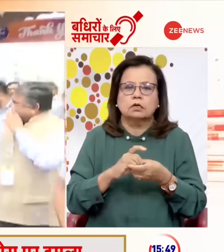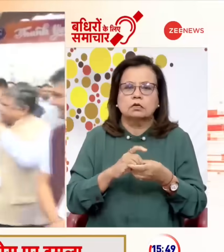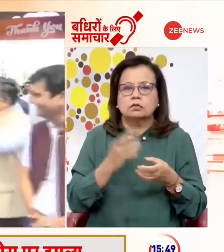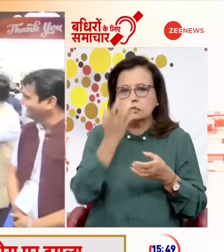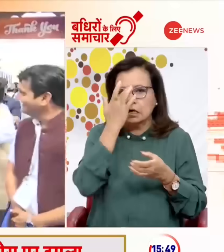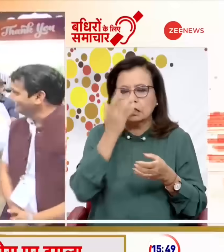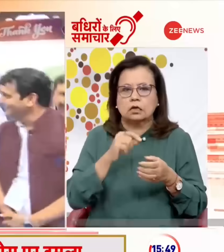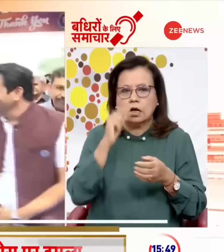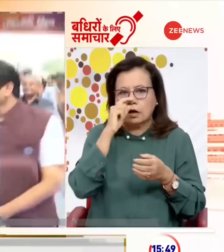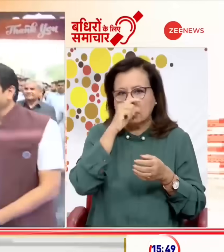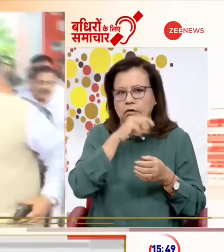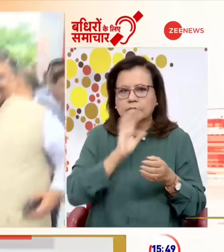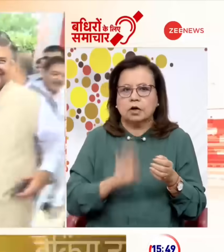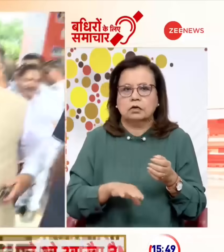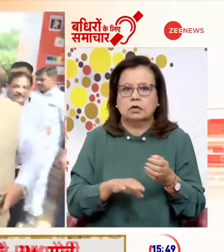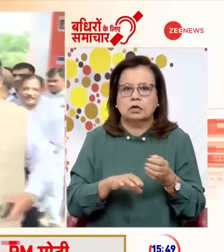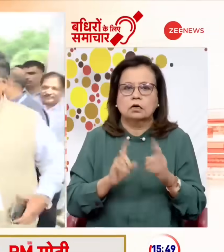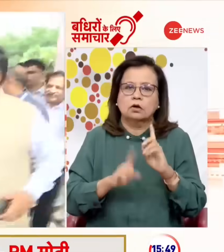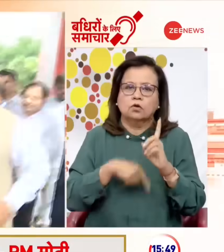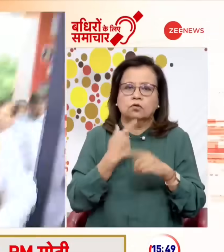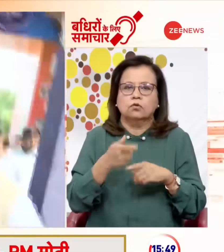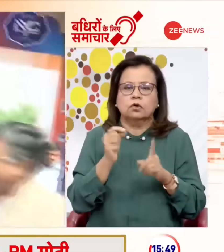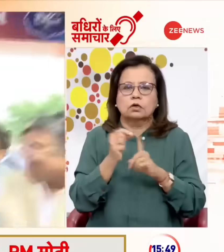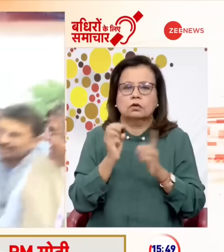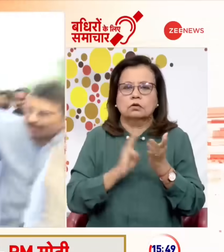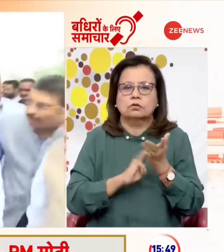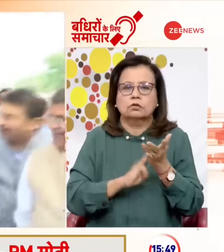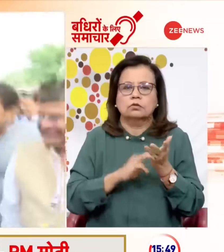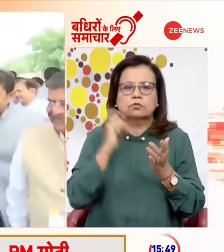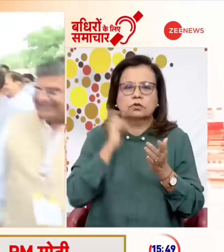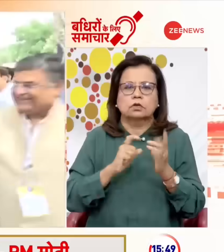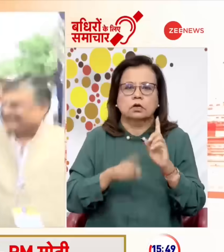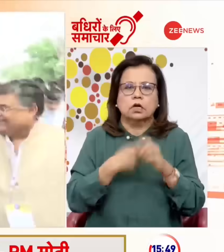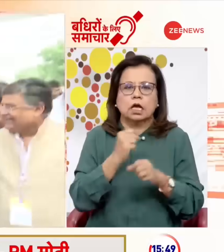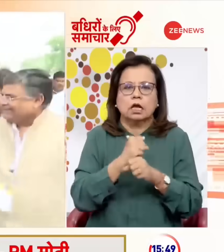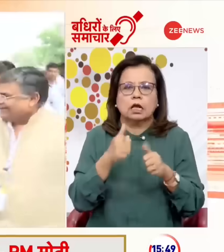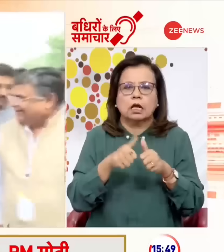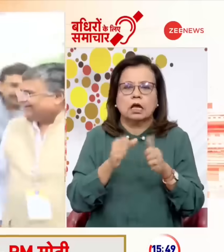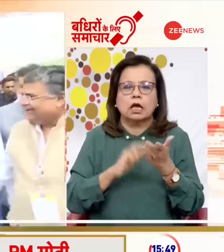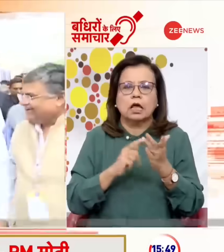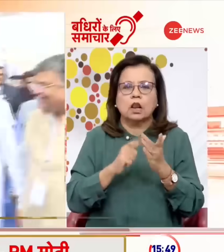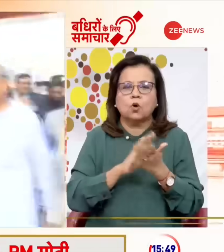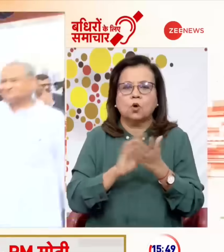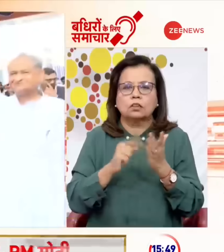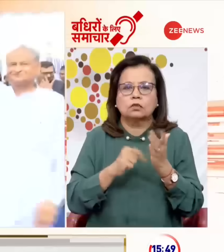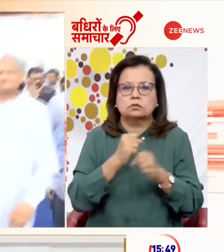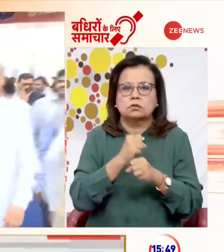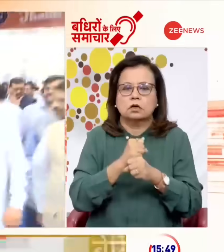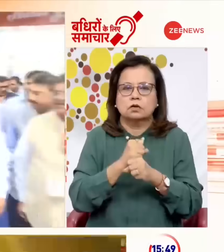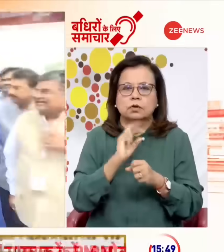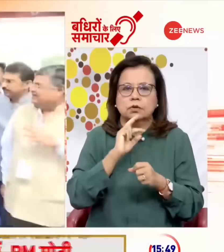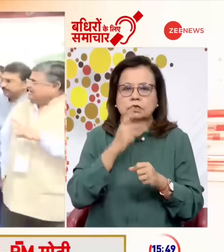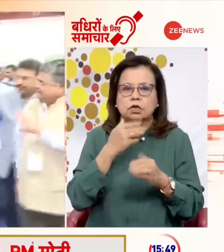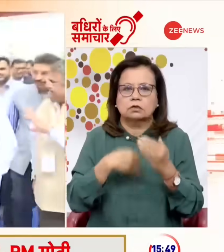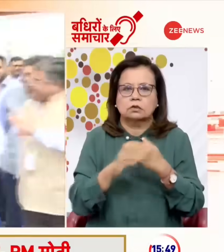ने सनातन का अपमान किया। वहीं पीएम मोदी ने गहलोत सरकार पर भी